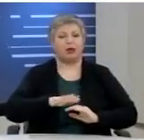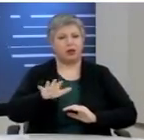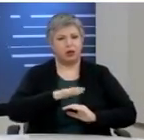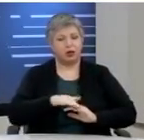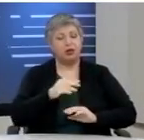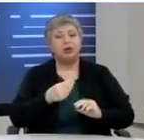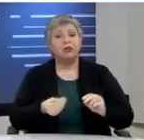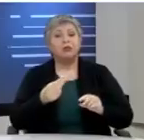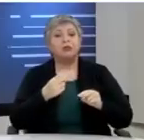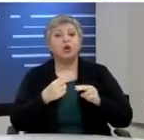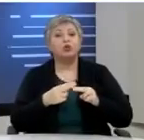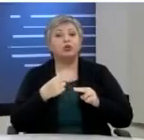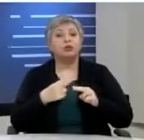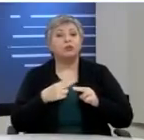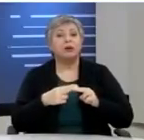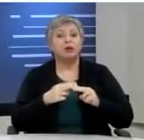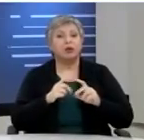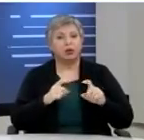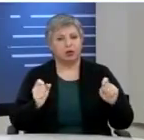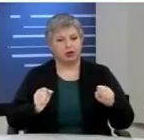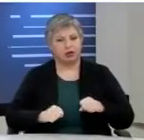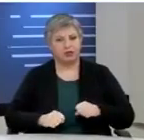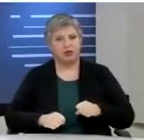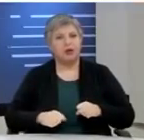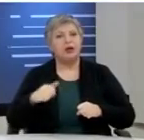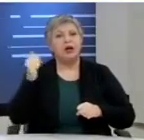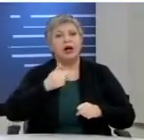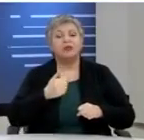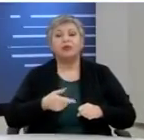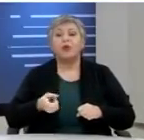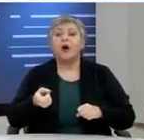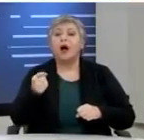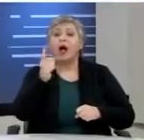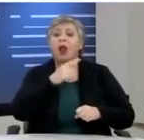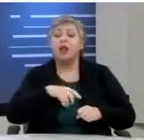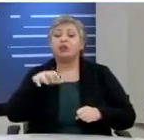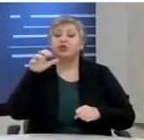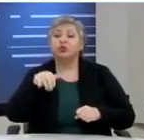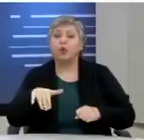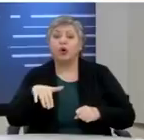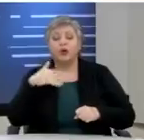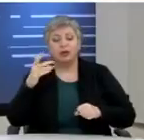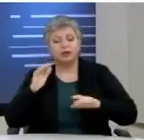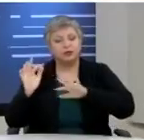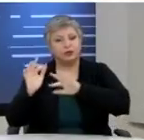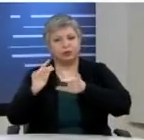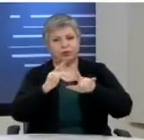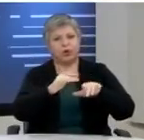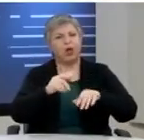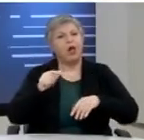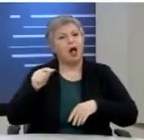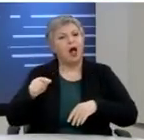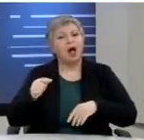πιο σημαντικό, μακριά από τη σφαίρα επιρροής τρίτων χωρών που για ιδίων όφελος επιδιώκουν